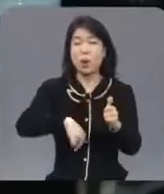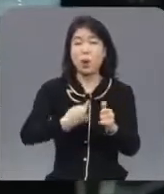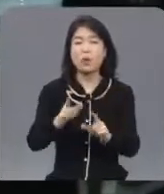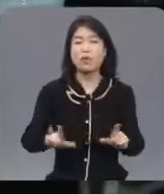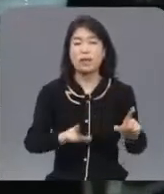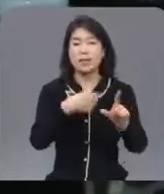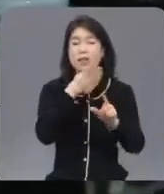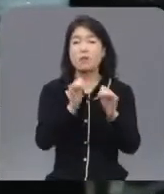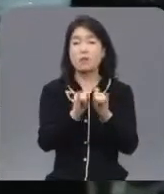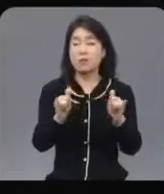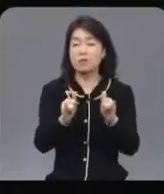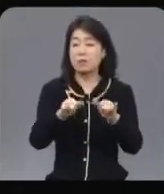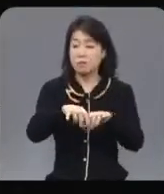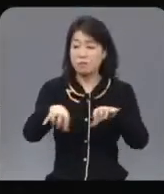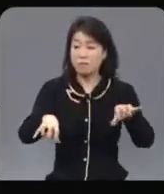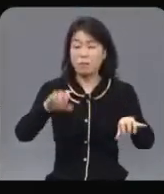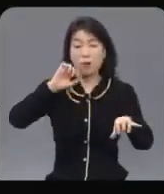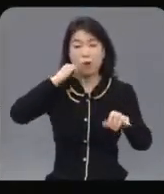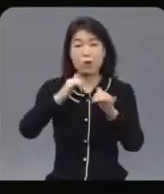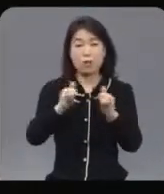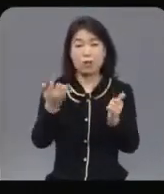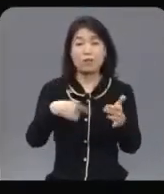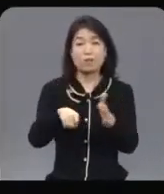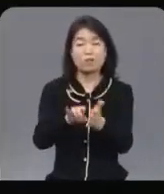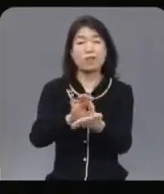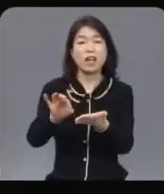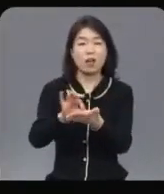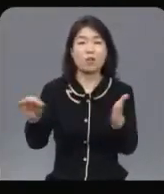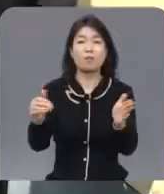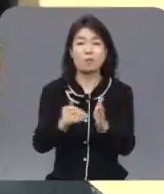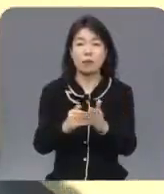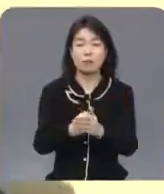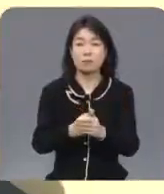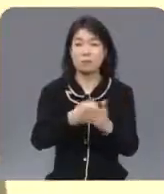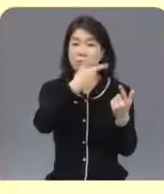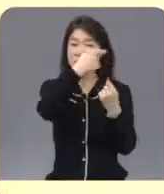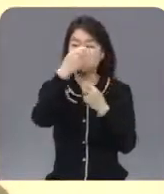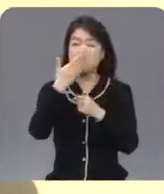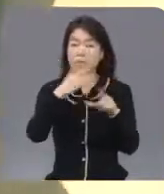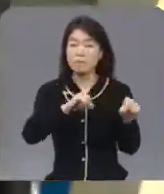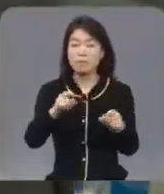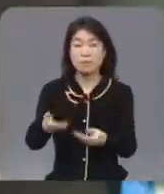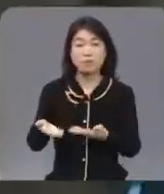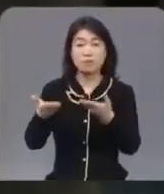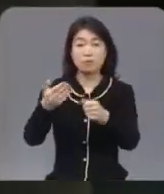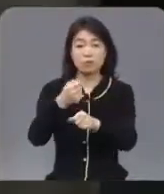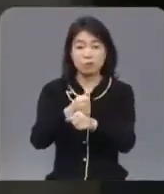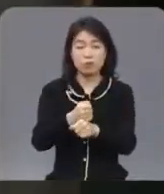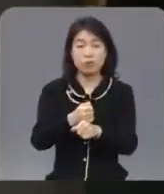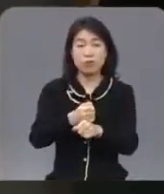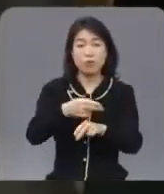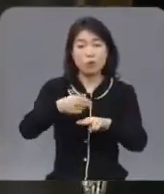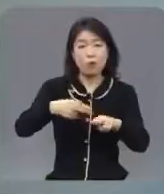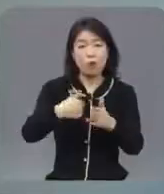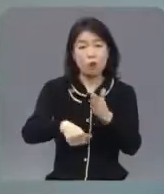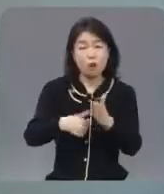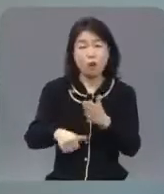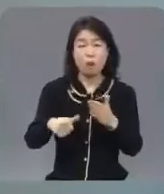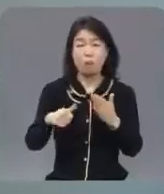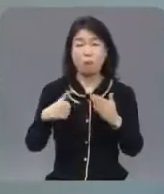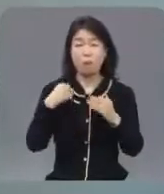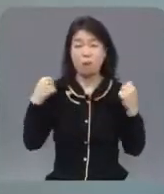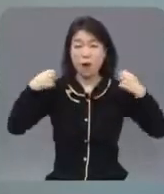같은 동네 어려운 이웃을 위해 사용됐습니다 정기적으로 밑반찬을 제공하고 주방도구 책가방과